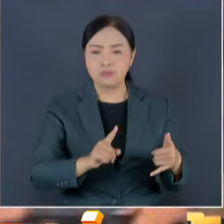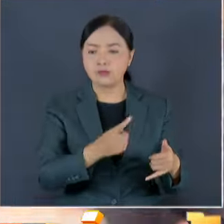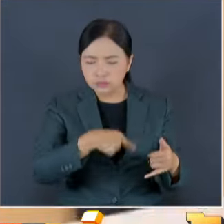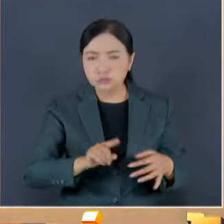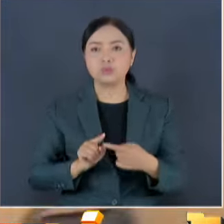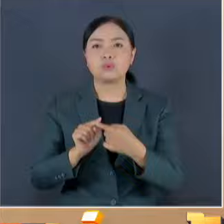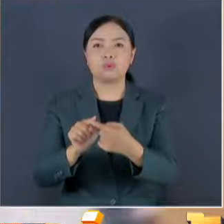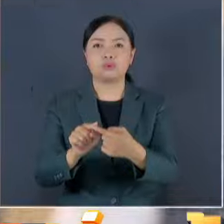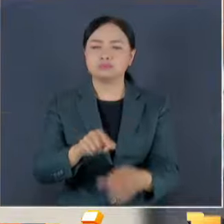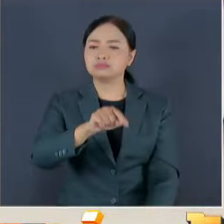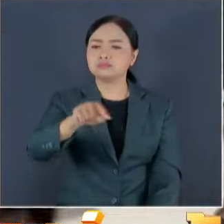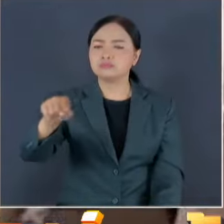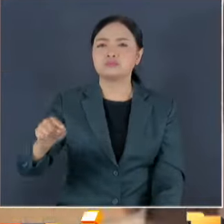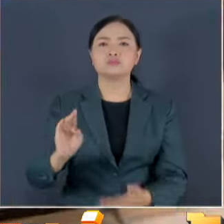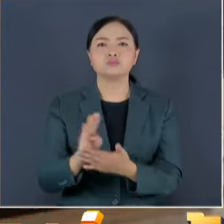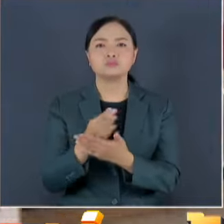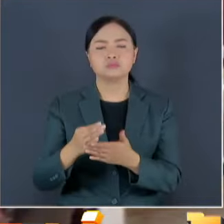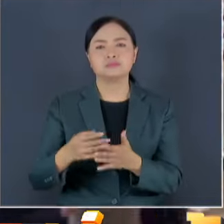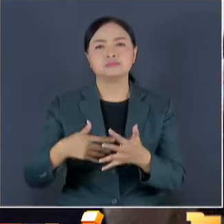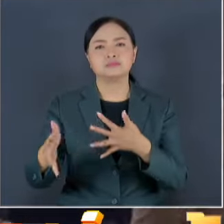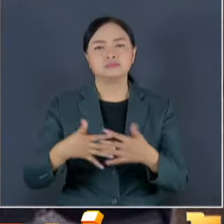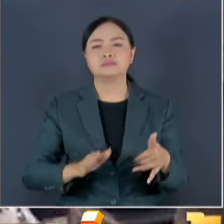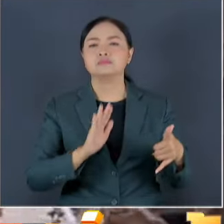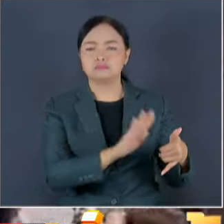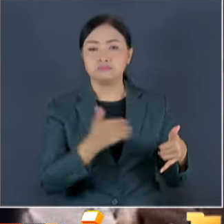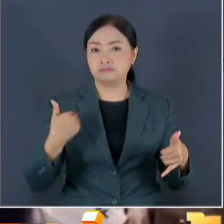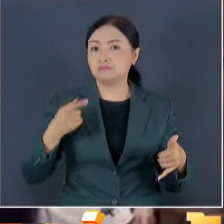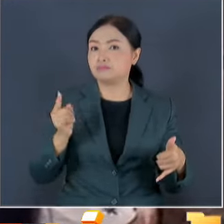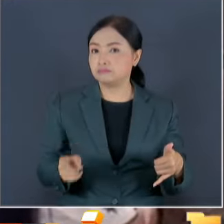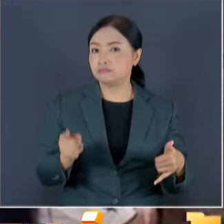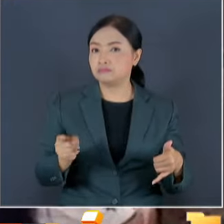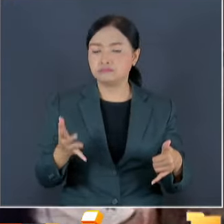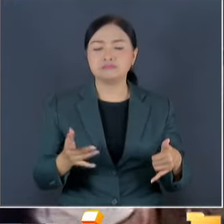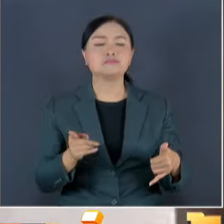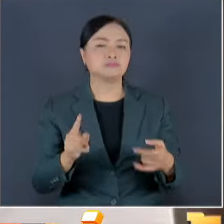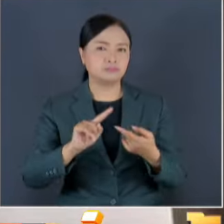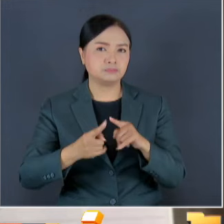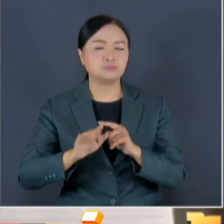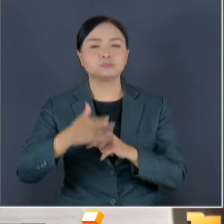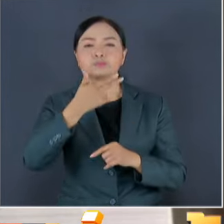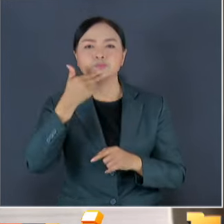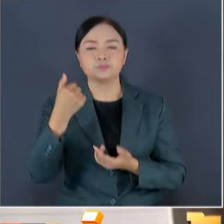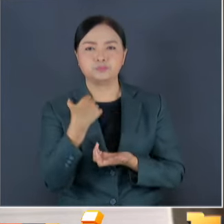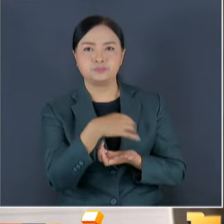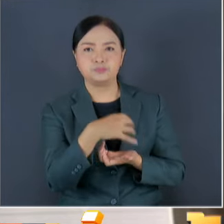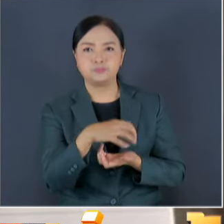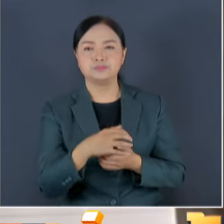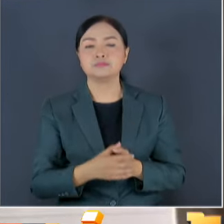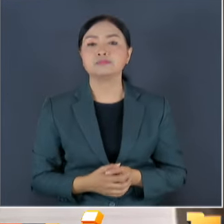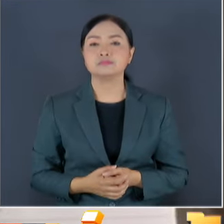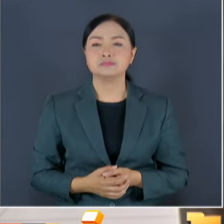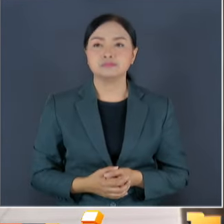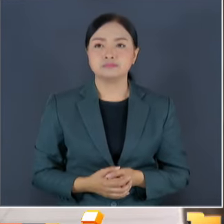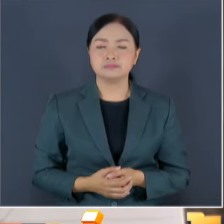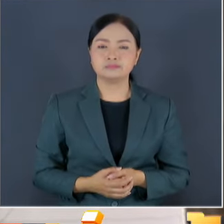ลต่อครับคุณผู้ชมฮะเรื่องของธุรกิจสีเทาของเสียชัดว่ามีจริงตามที่เพื่อนของหวานเจี๊ยบกล่าวอ้างหรือไม่แต่เดี๋ยวอันเนี้ยจะมีคำตอบฮะคุณผู้ช